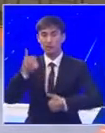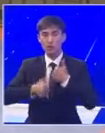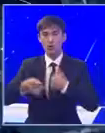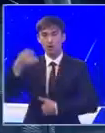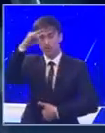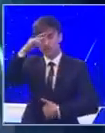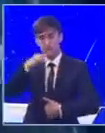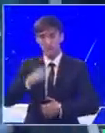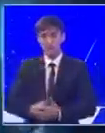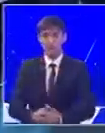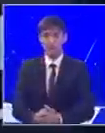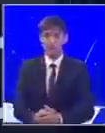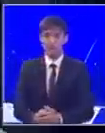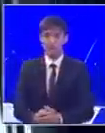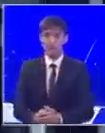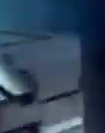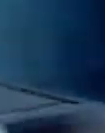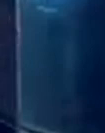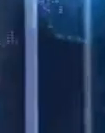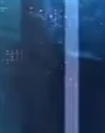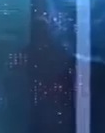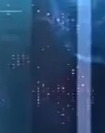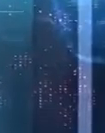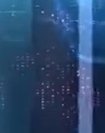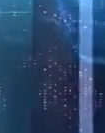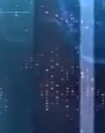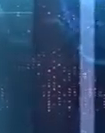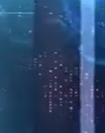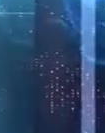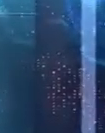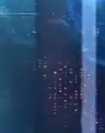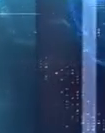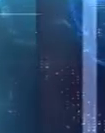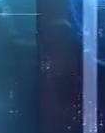Казахстана. Лилия Штогрина, Аманжол Жумарт, телеканал ЖТСУ.